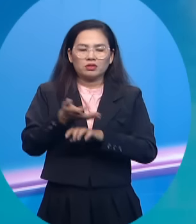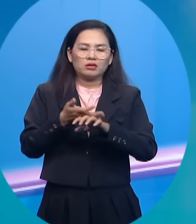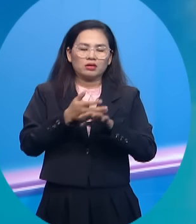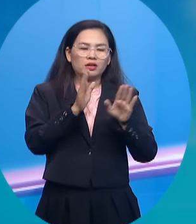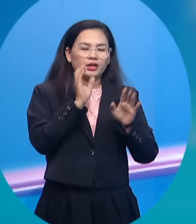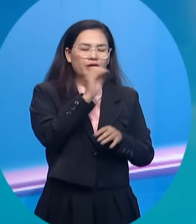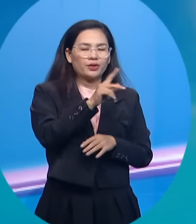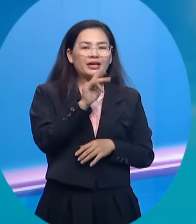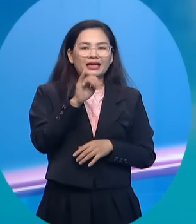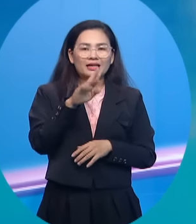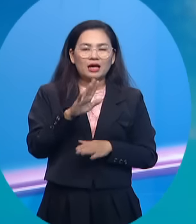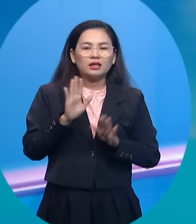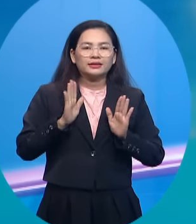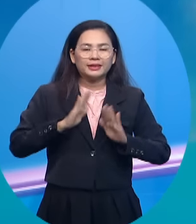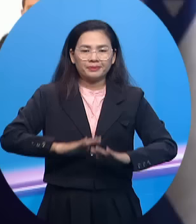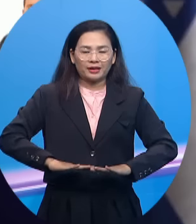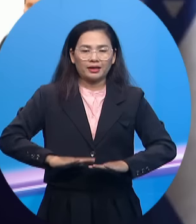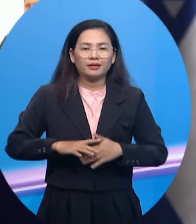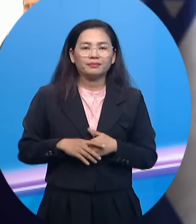căng thẳng leo thang.